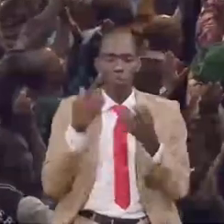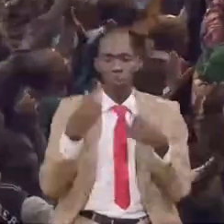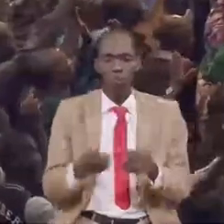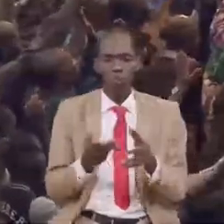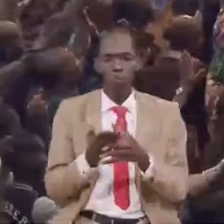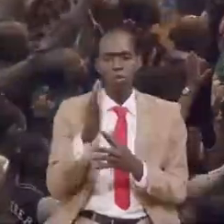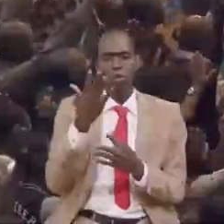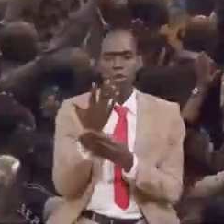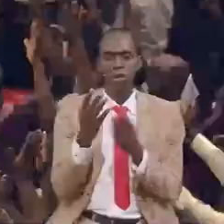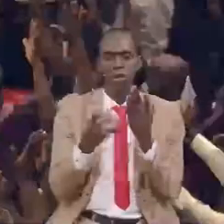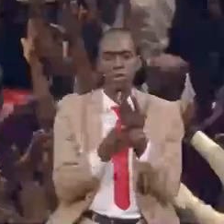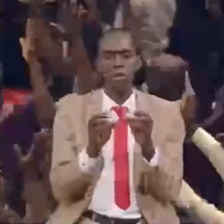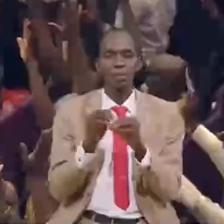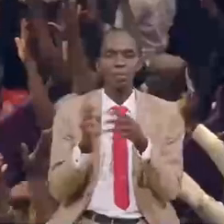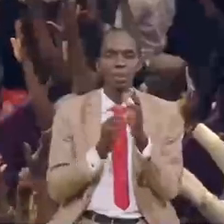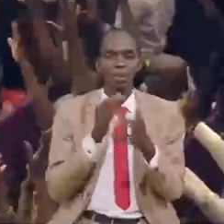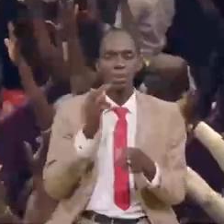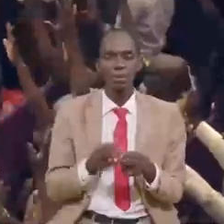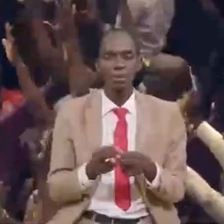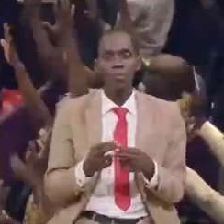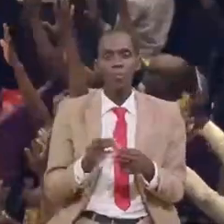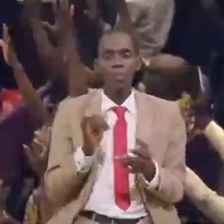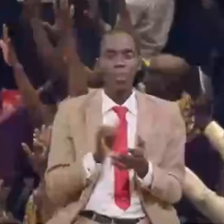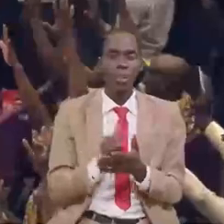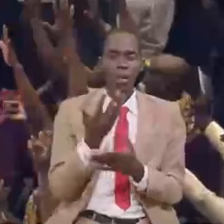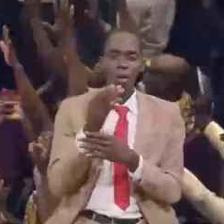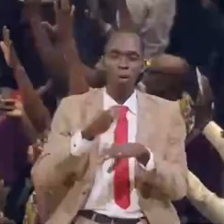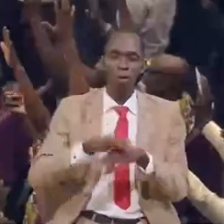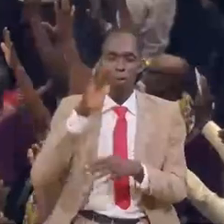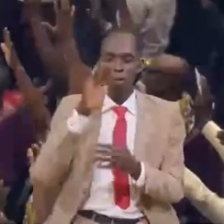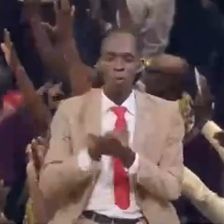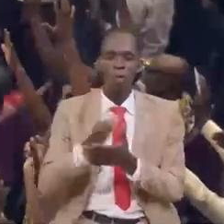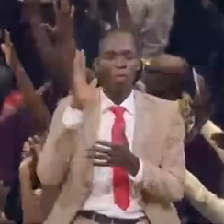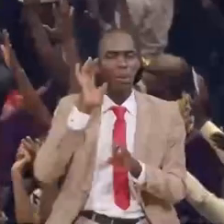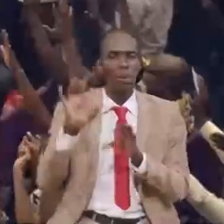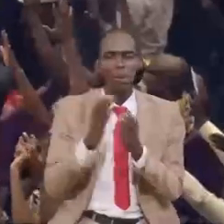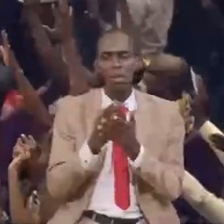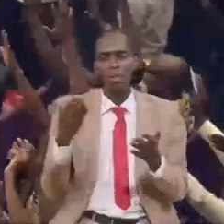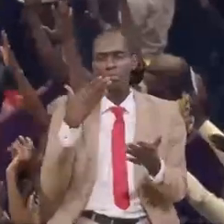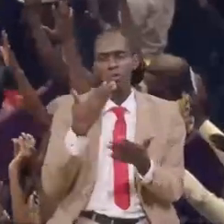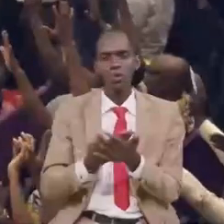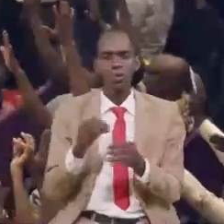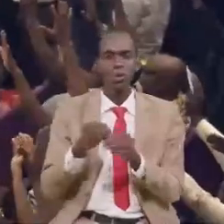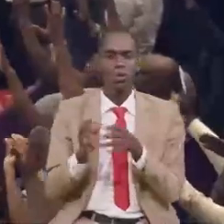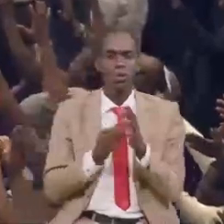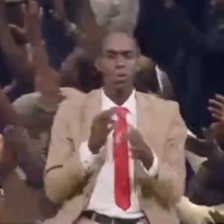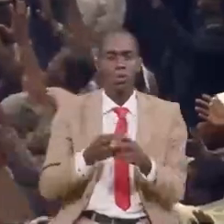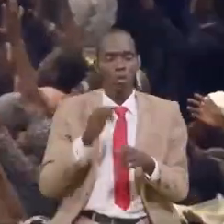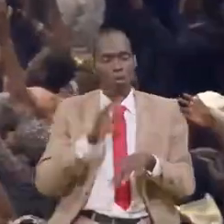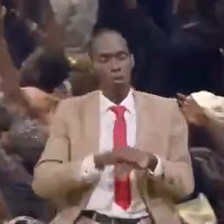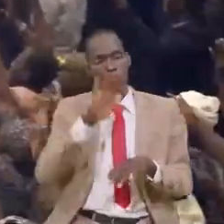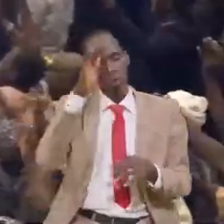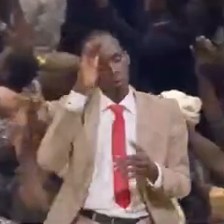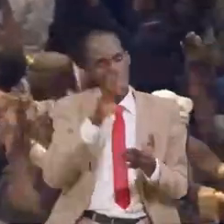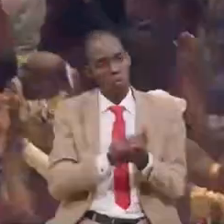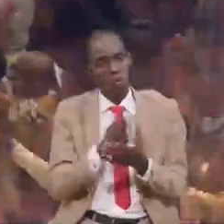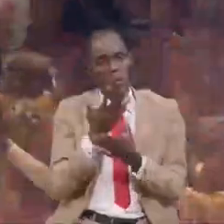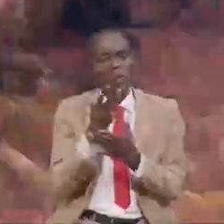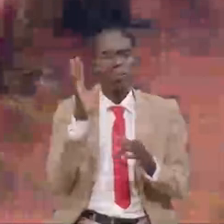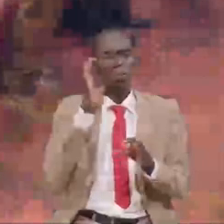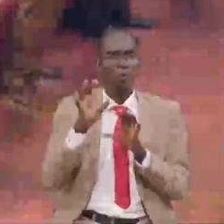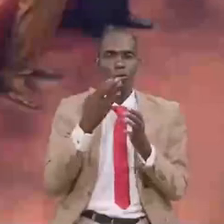arrive par vos mains. La main là sur votre femme va faire quelque chose de bon. La main là sur votre mari fera quelque